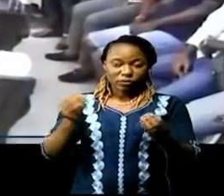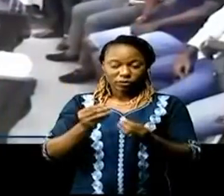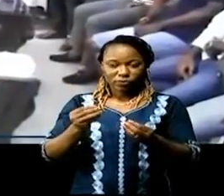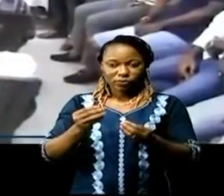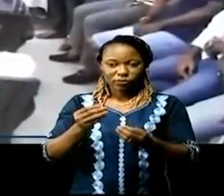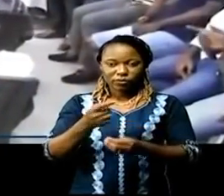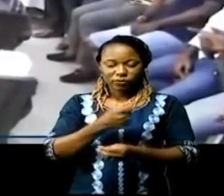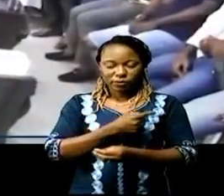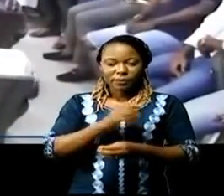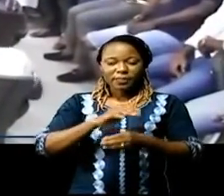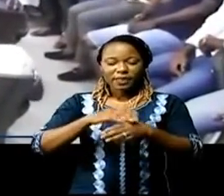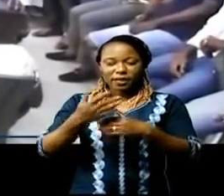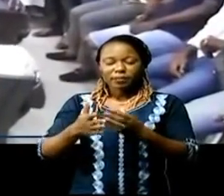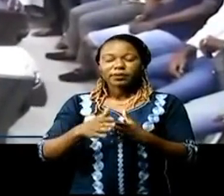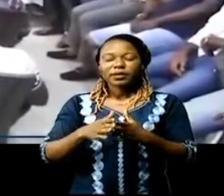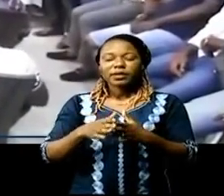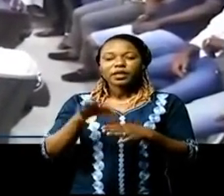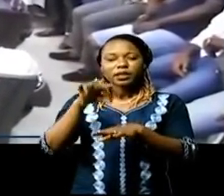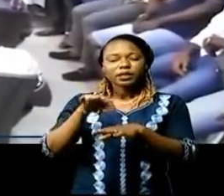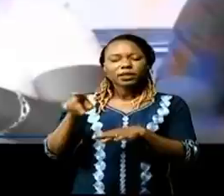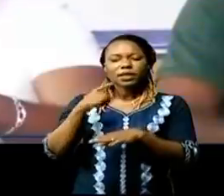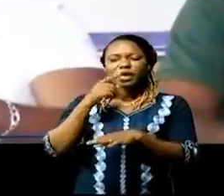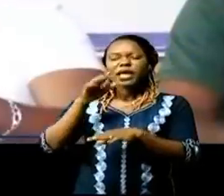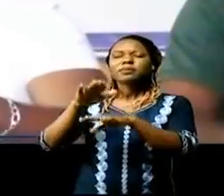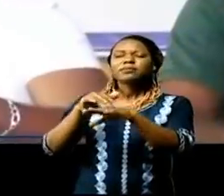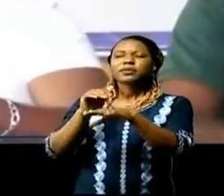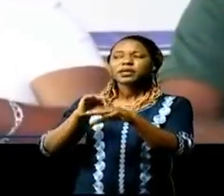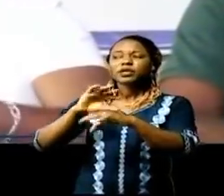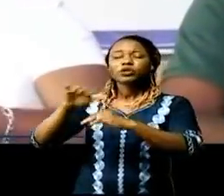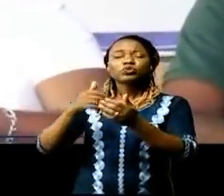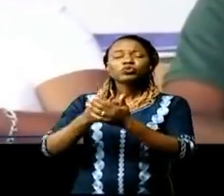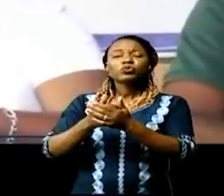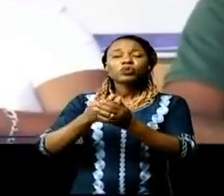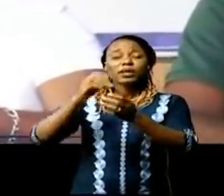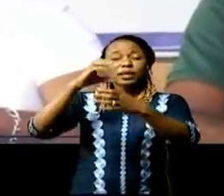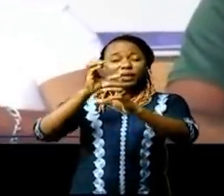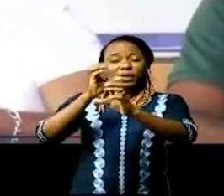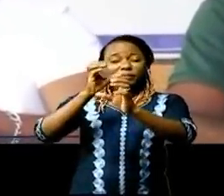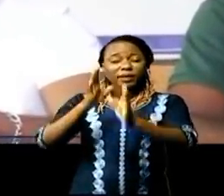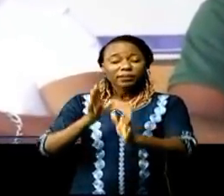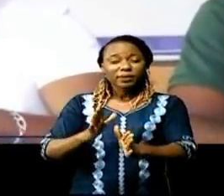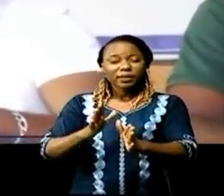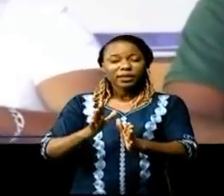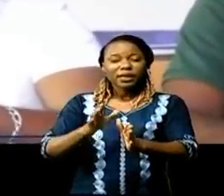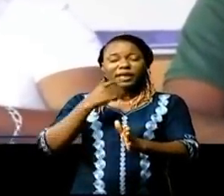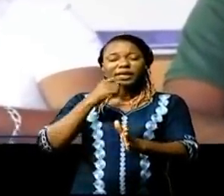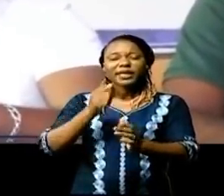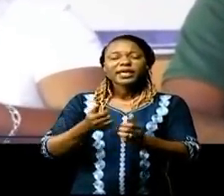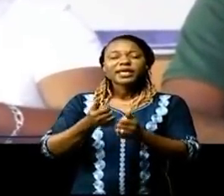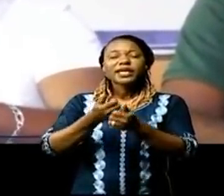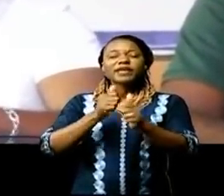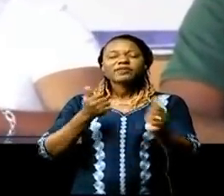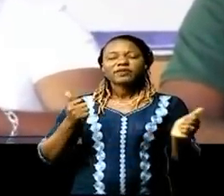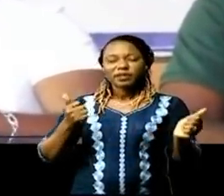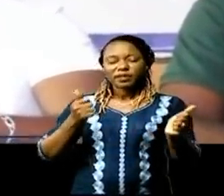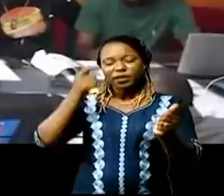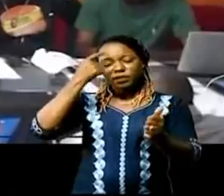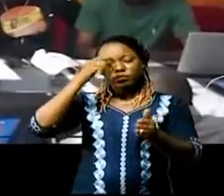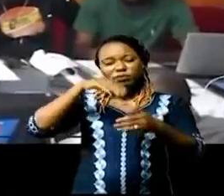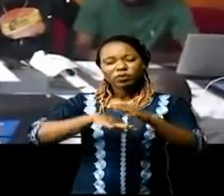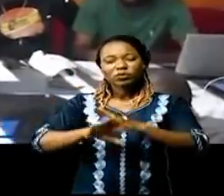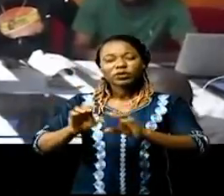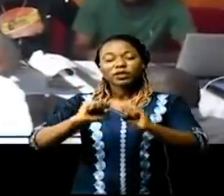Jérès Kelani a à cette occasion lancé un appel aux caméramans qui tirent encore les pas de venir adhérer au sein de cette